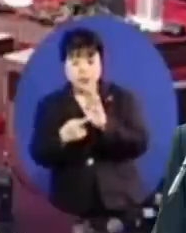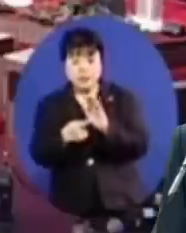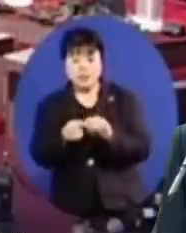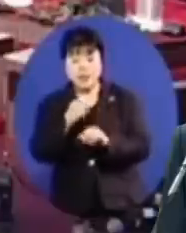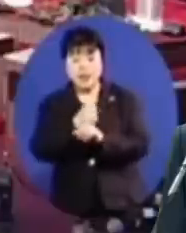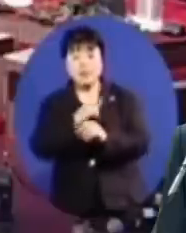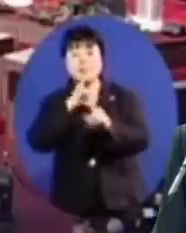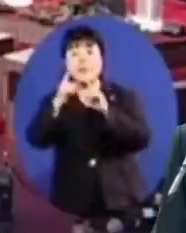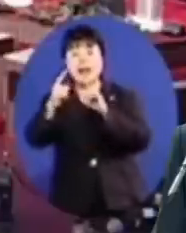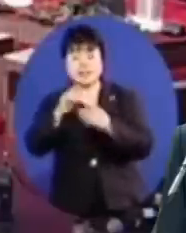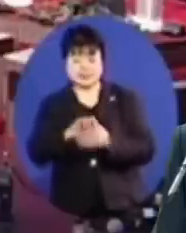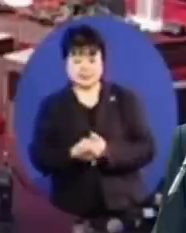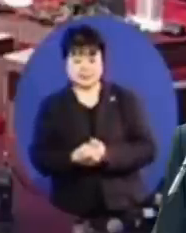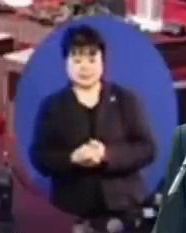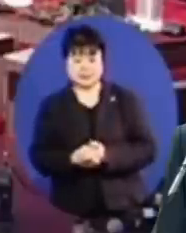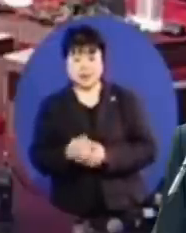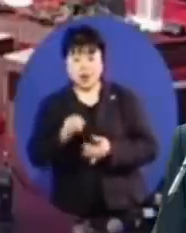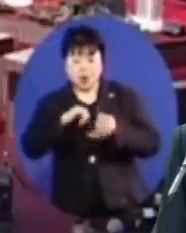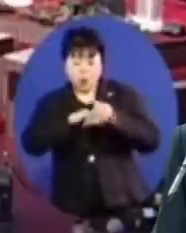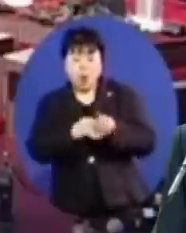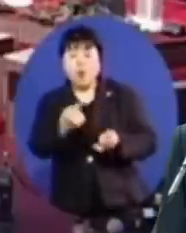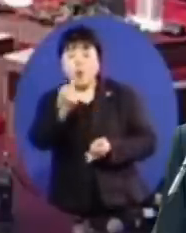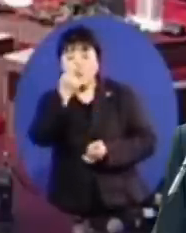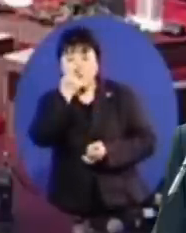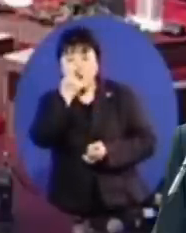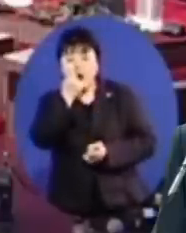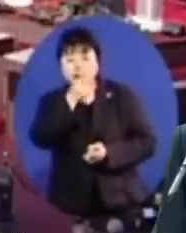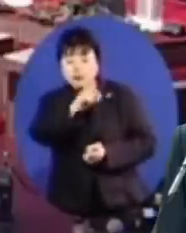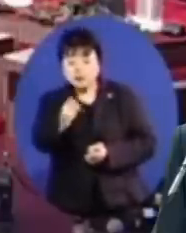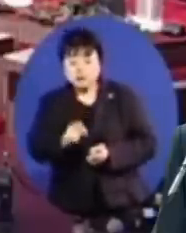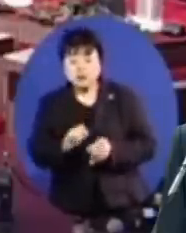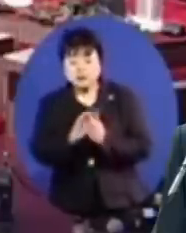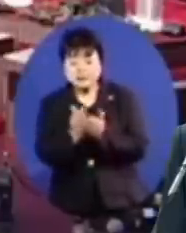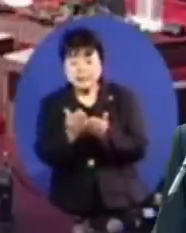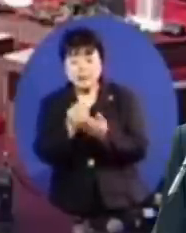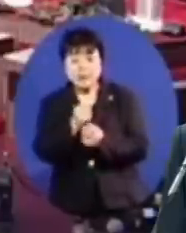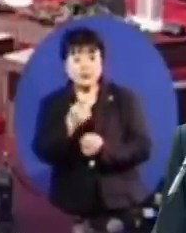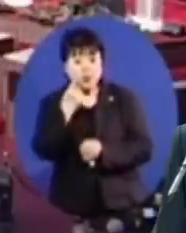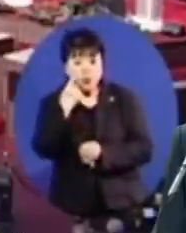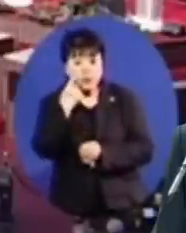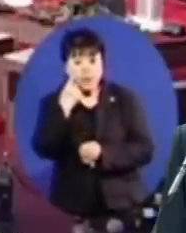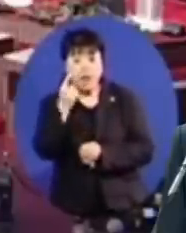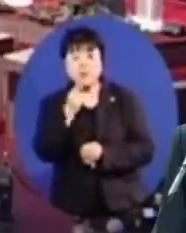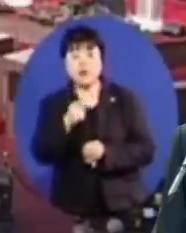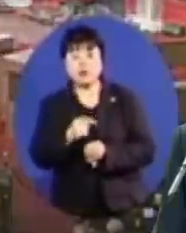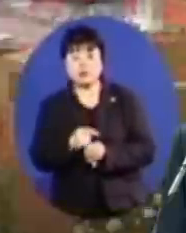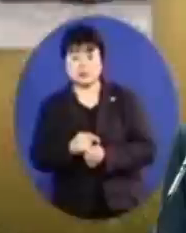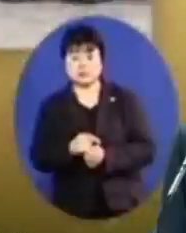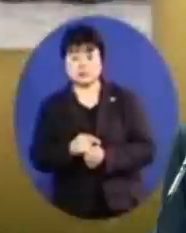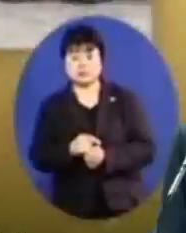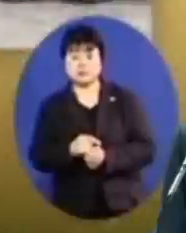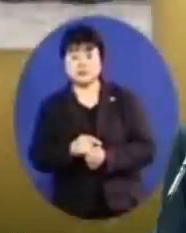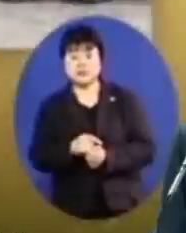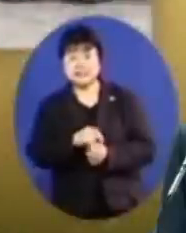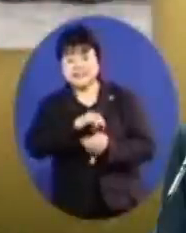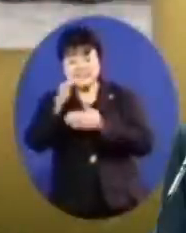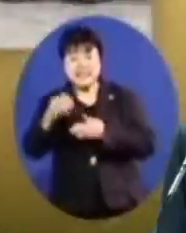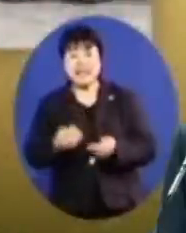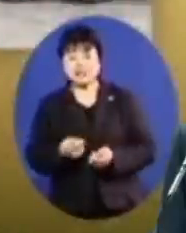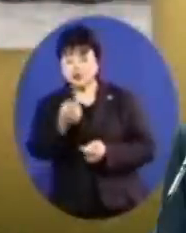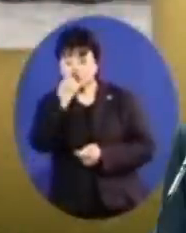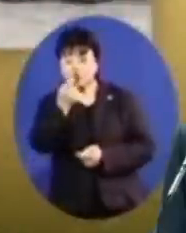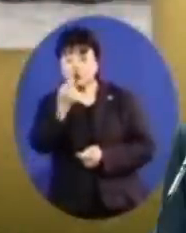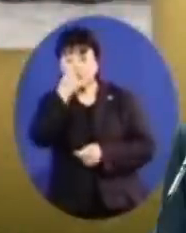말하는 인생에서 꼭 배워야 할 것들을 받아 책으로 읽었는데 그것이 바로 인생수업이라는 책인 것입니다.